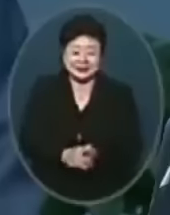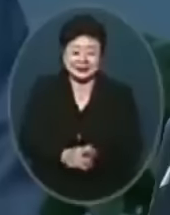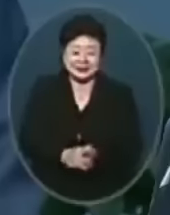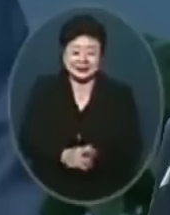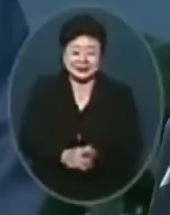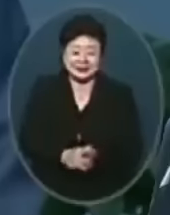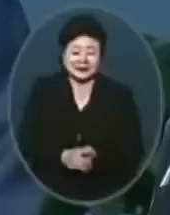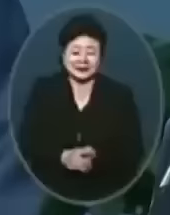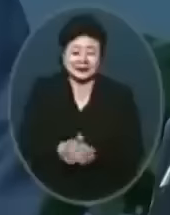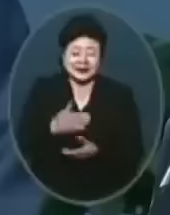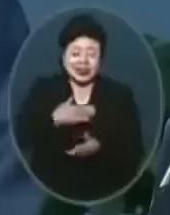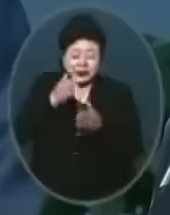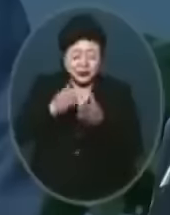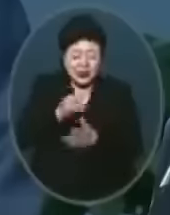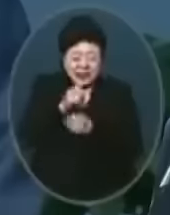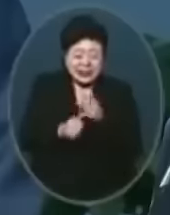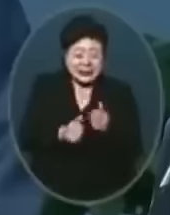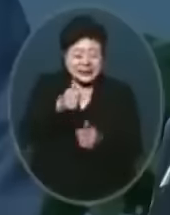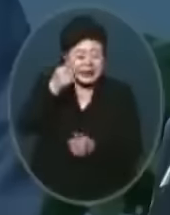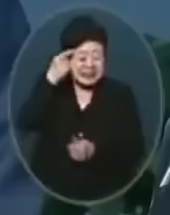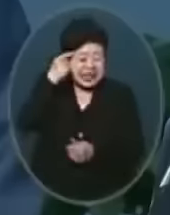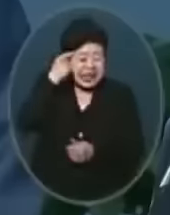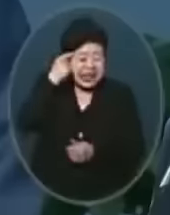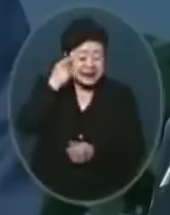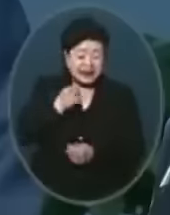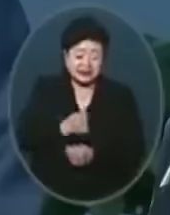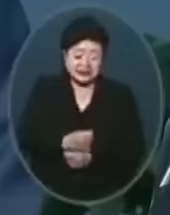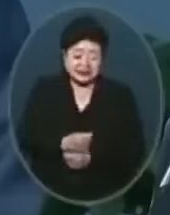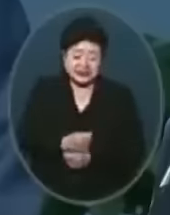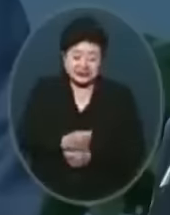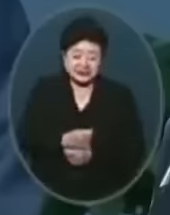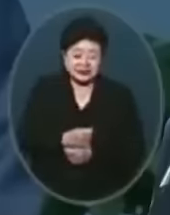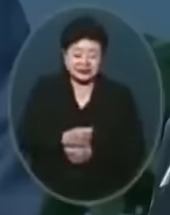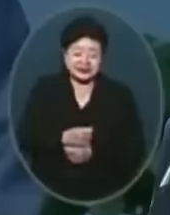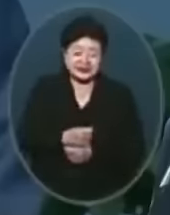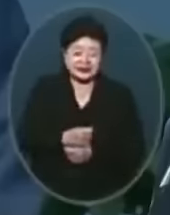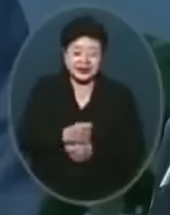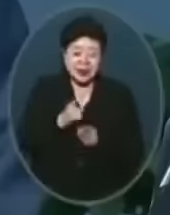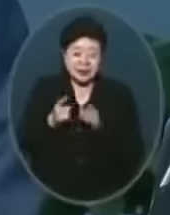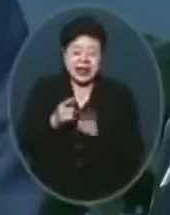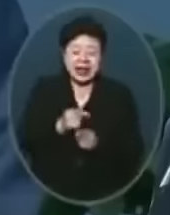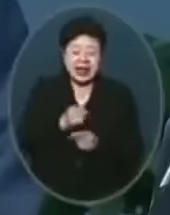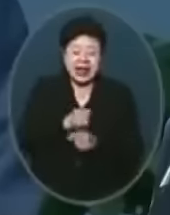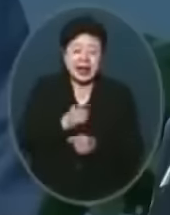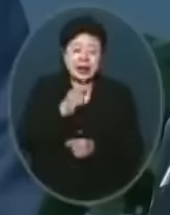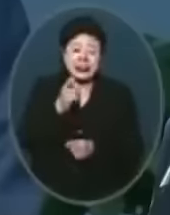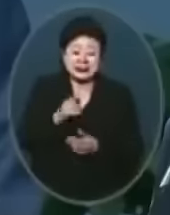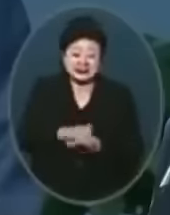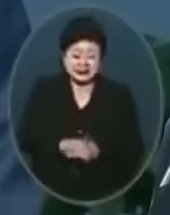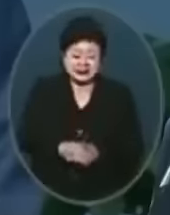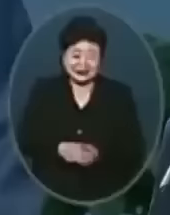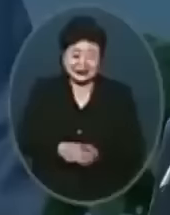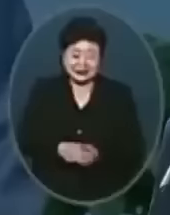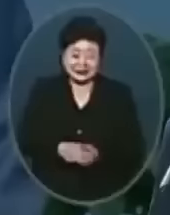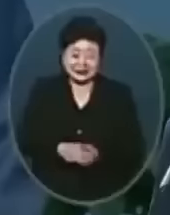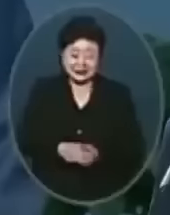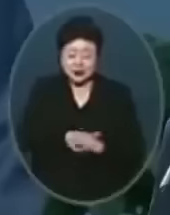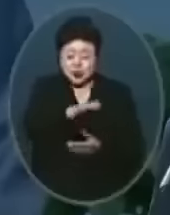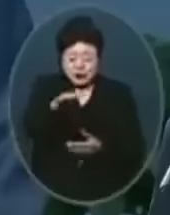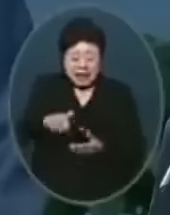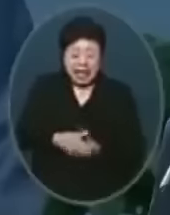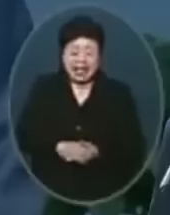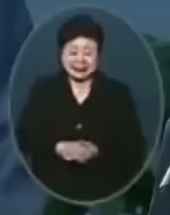말을 통해서 하나님이 생각을 변할 수 있는 것이니까 그 말을 자꾸 하라고 그랬어.